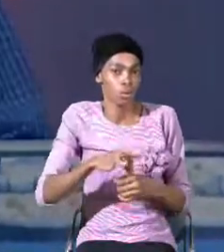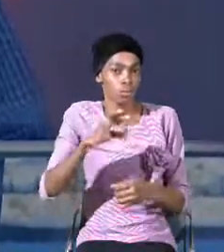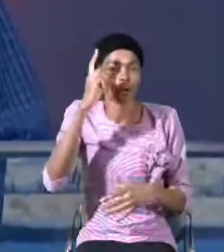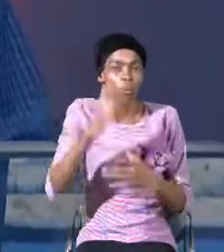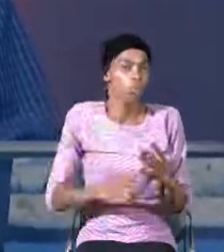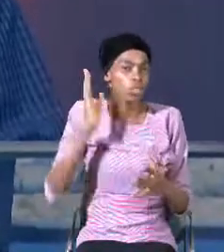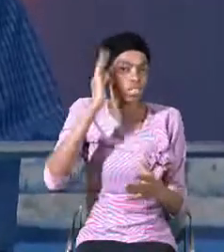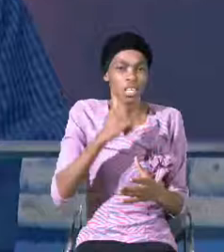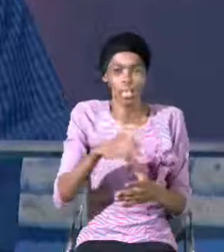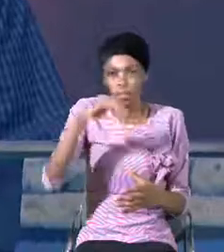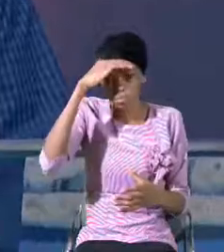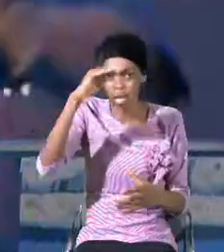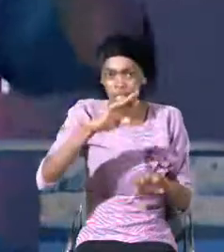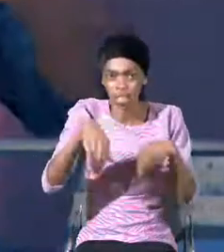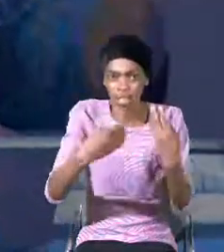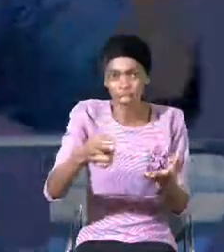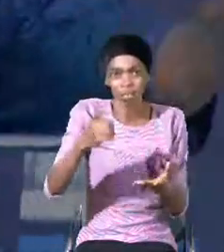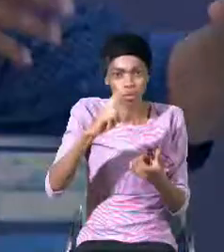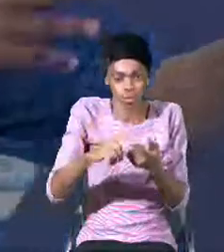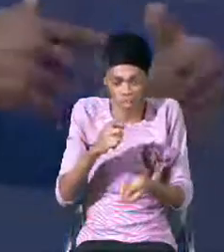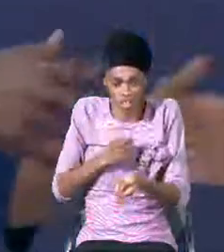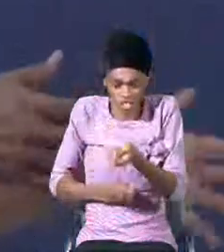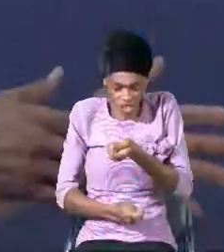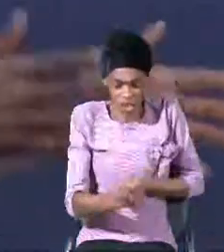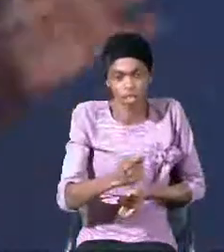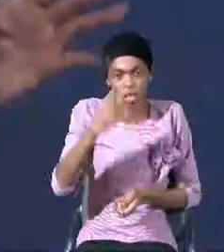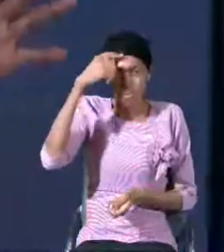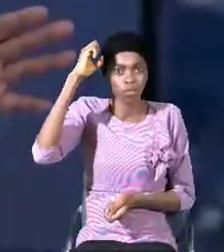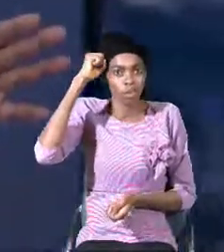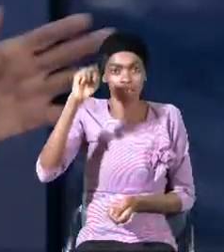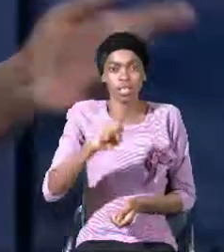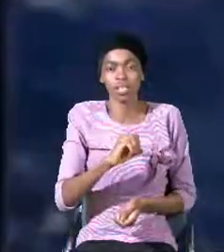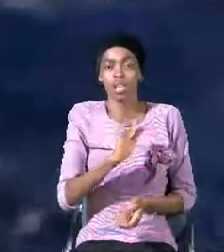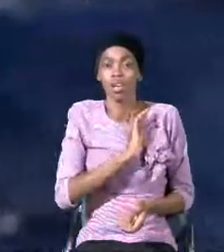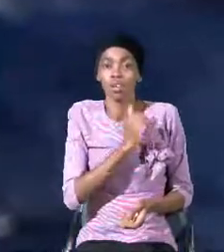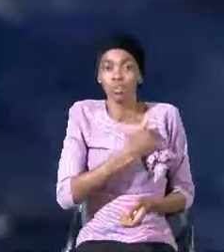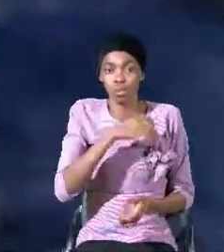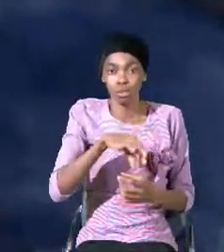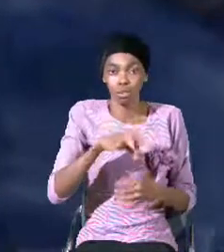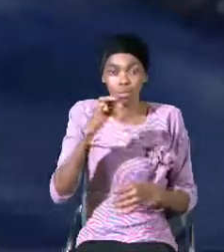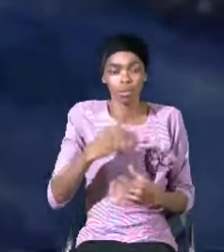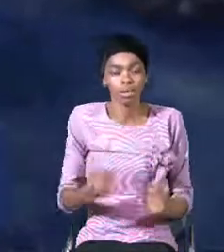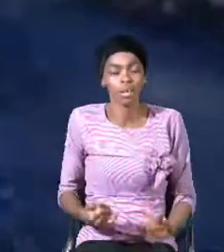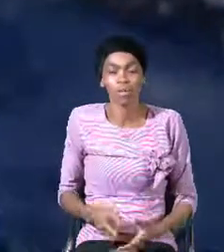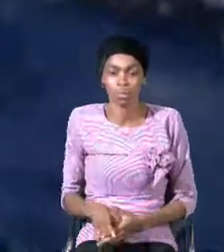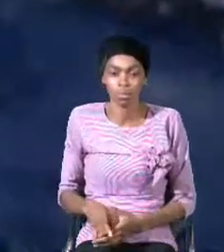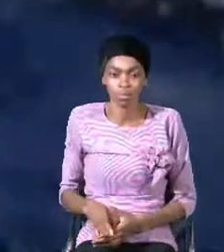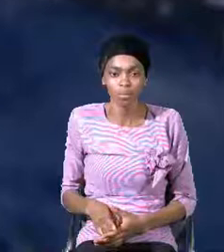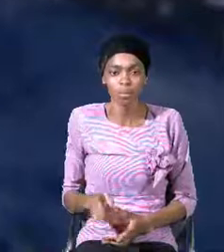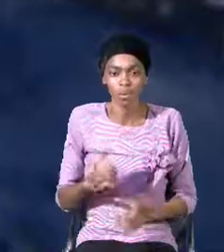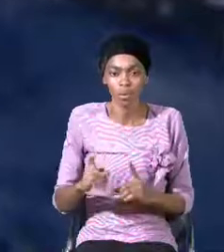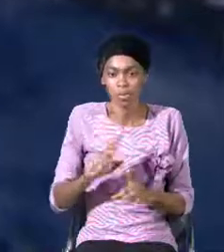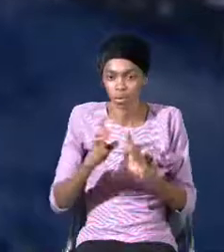Que donnerait un homme en échange de son âme? Nous avons vu l'homme qui est sur le mauvais chemin. Revenons